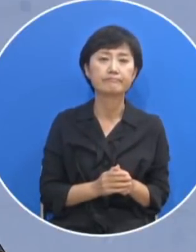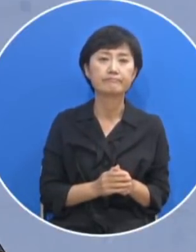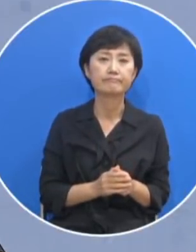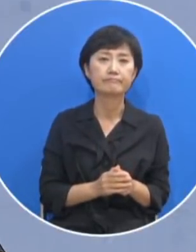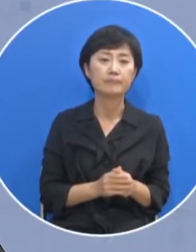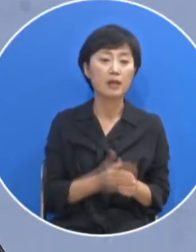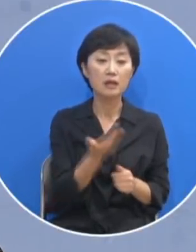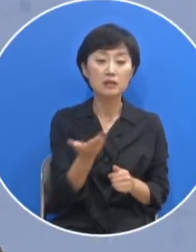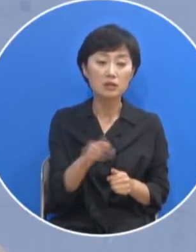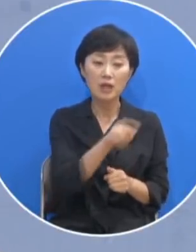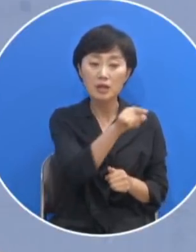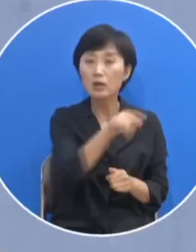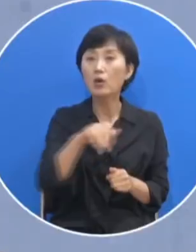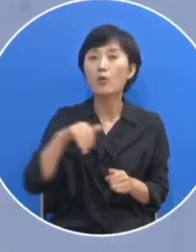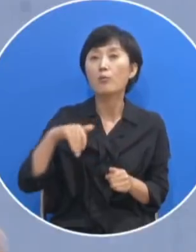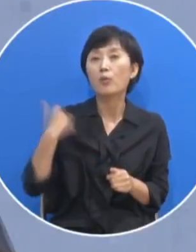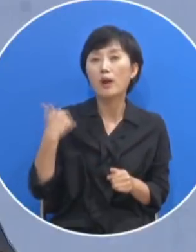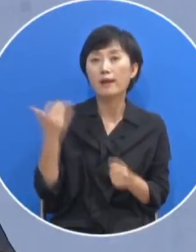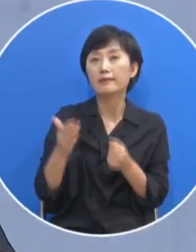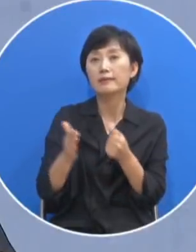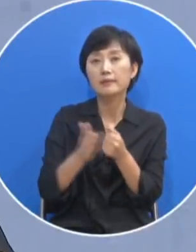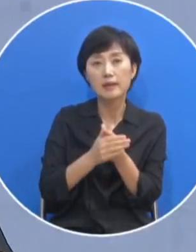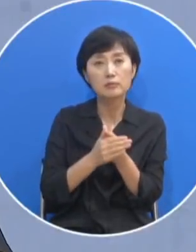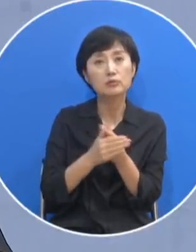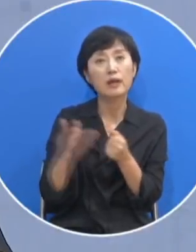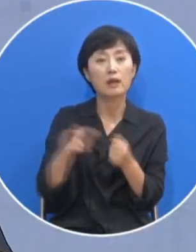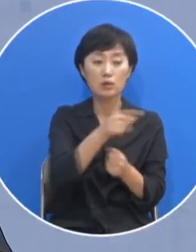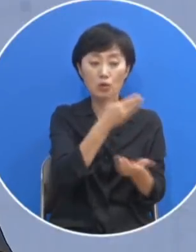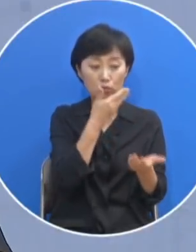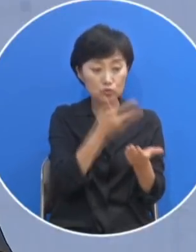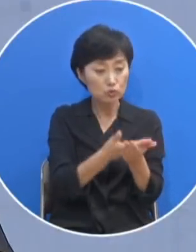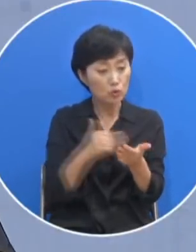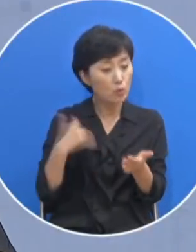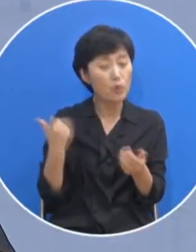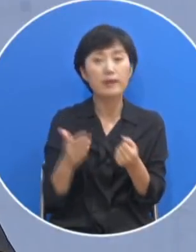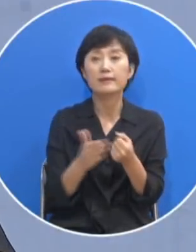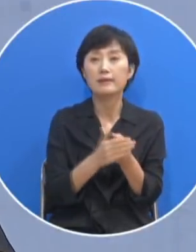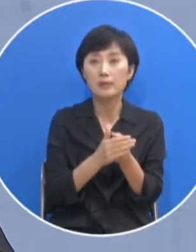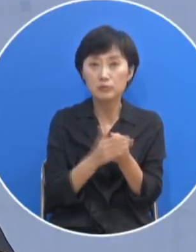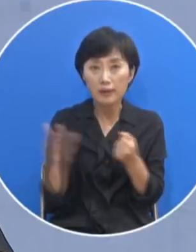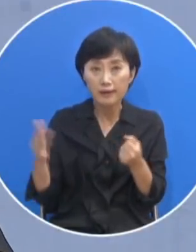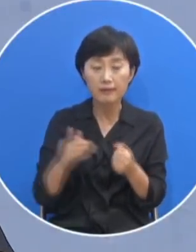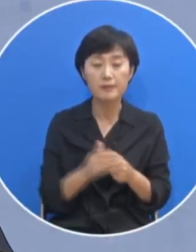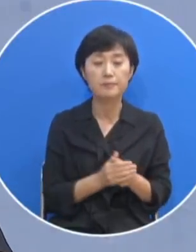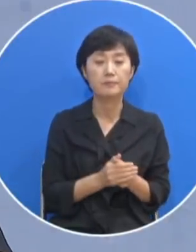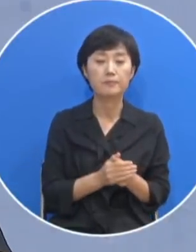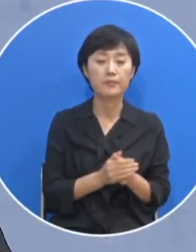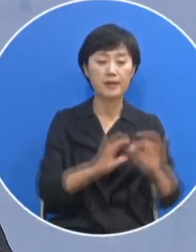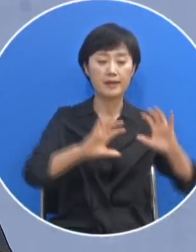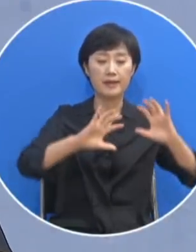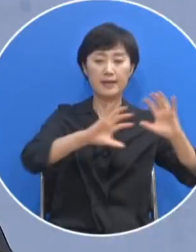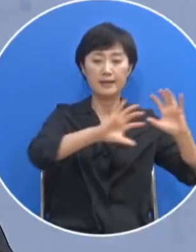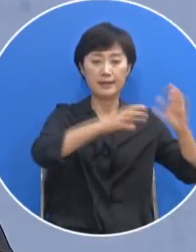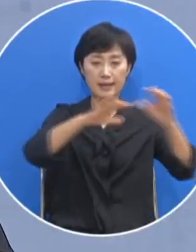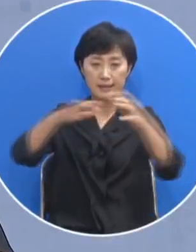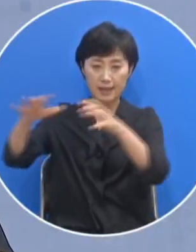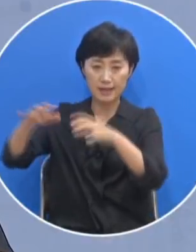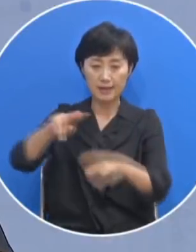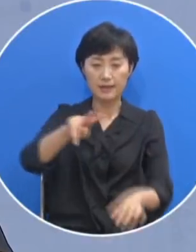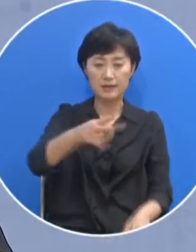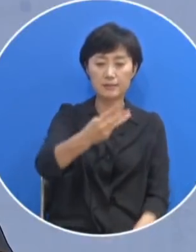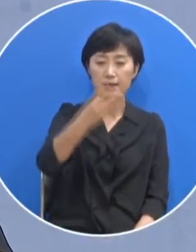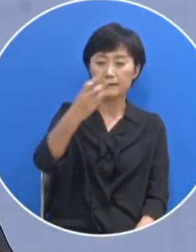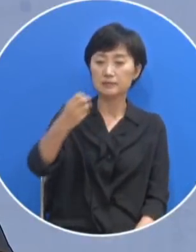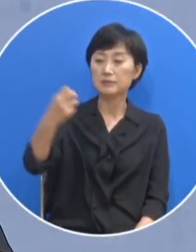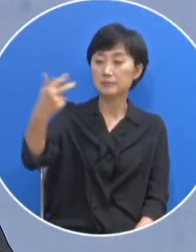이걸 모르니까 지금 어떤 향상에 맞는 거 아니까 237 나라의 다민족 씨도 다들 있잖아요